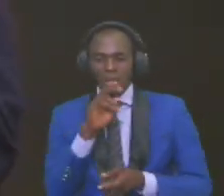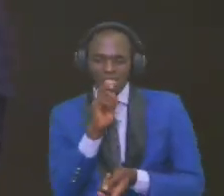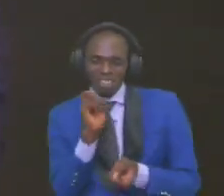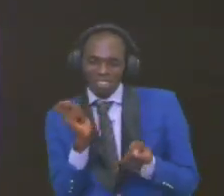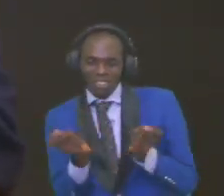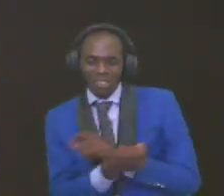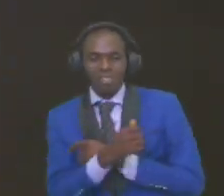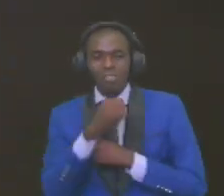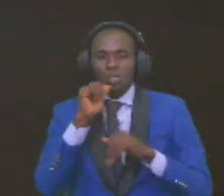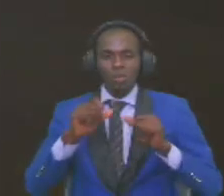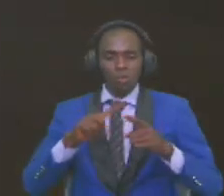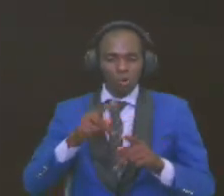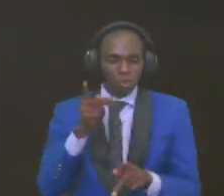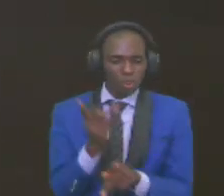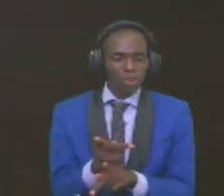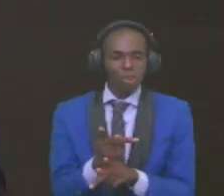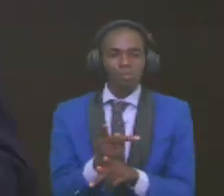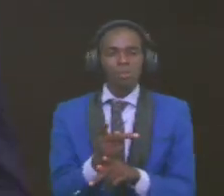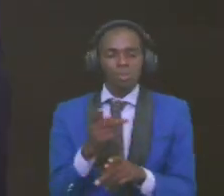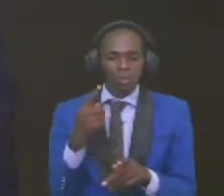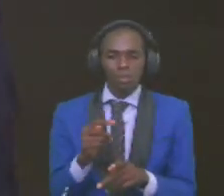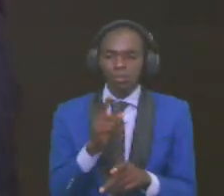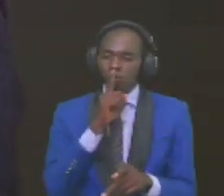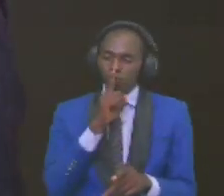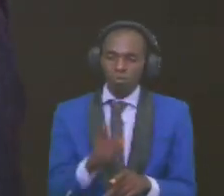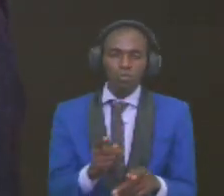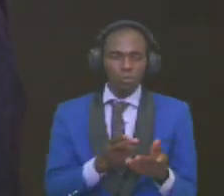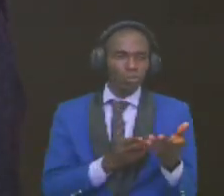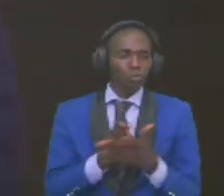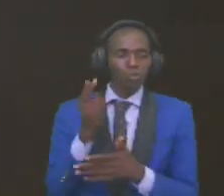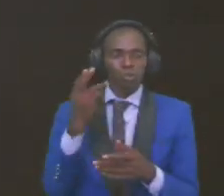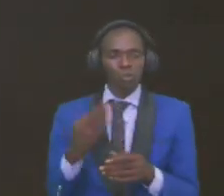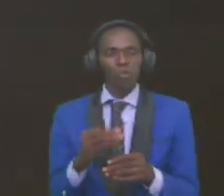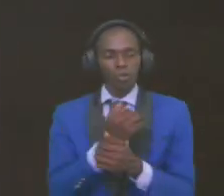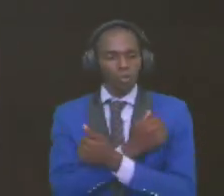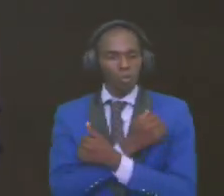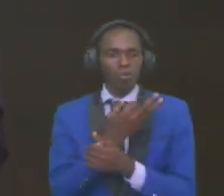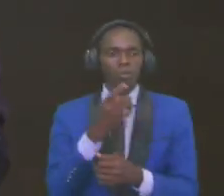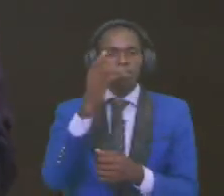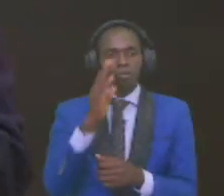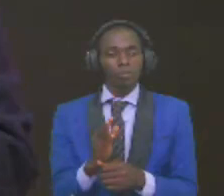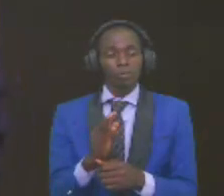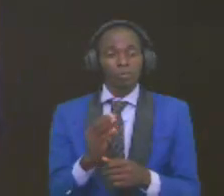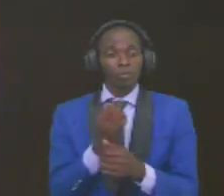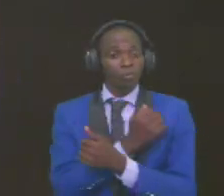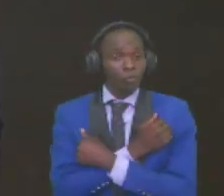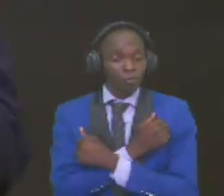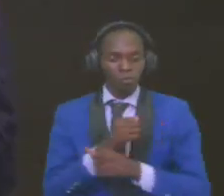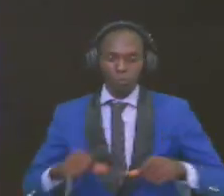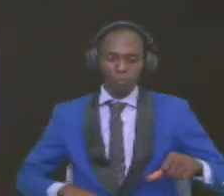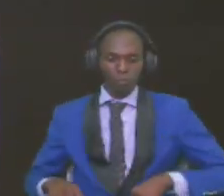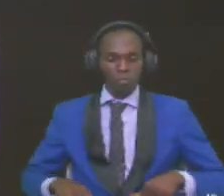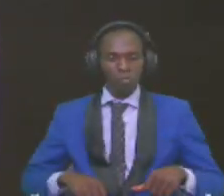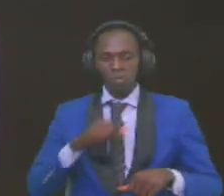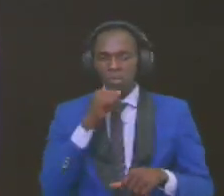et qui ne sont pas en mesure de nous donner la vérité de la part de dieu la charité n'est pas incluse la charité